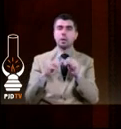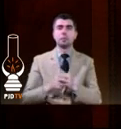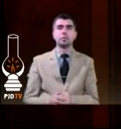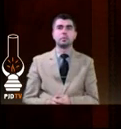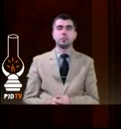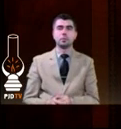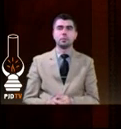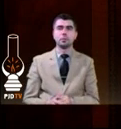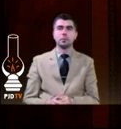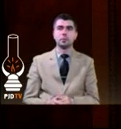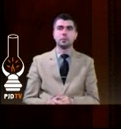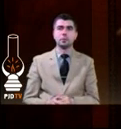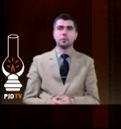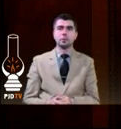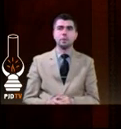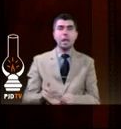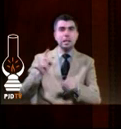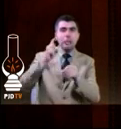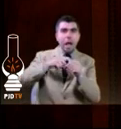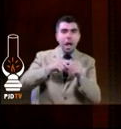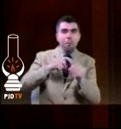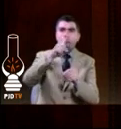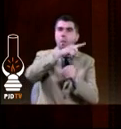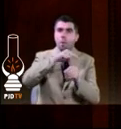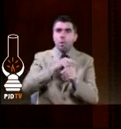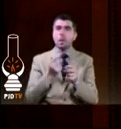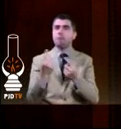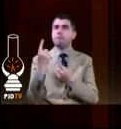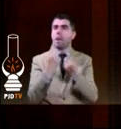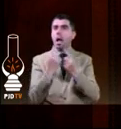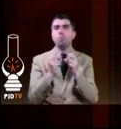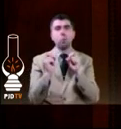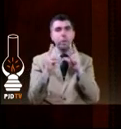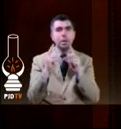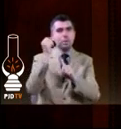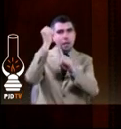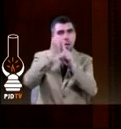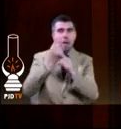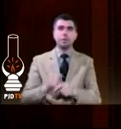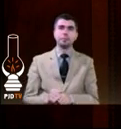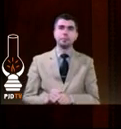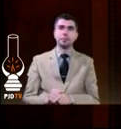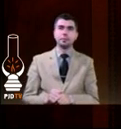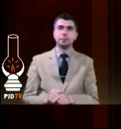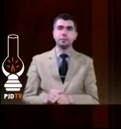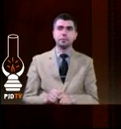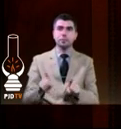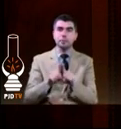الإصلاح، والنقابات كلهم متفقين على الإصلاح. ولكن باش